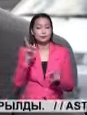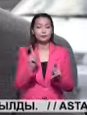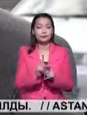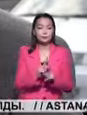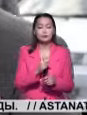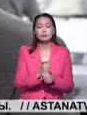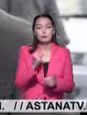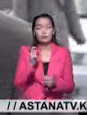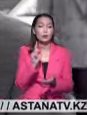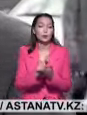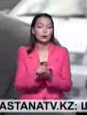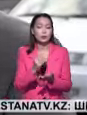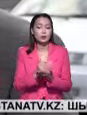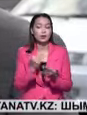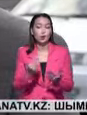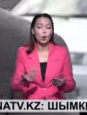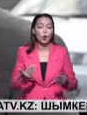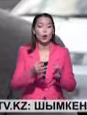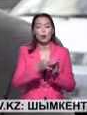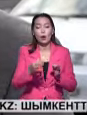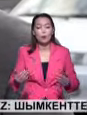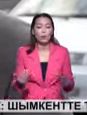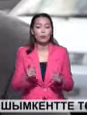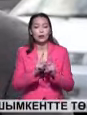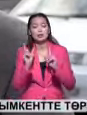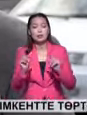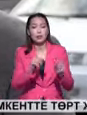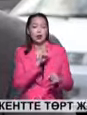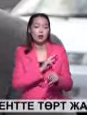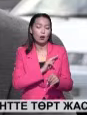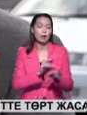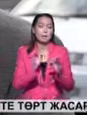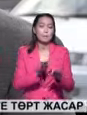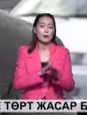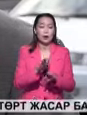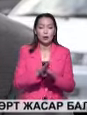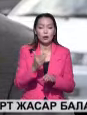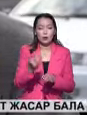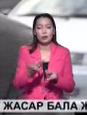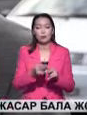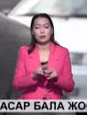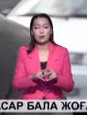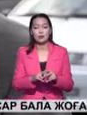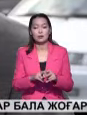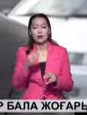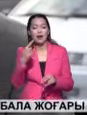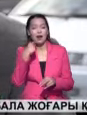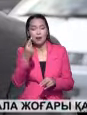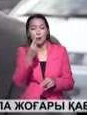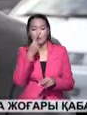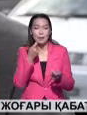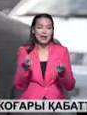түрде тапсырма берді. Яғни өңірге жаңағы барып тиісті жұмыстарын жасау туралы, сондай-ақ жаңағы халық пен билік арасында диалогтың